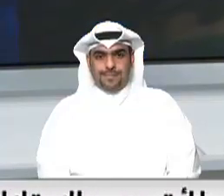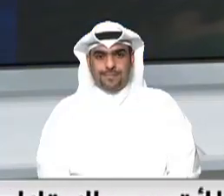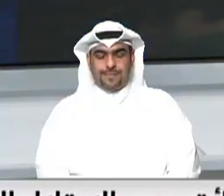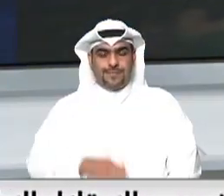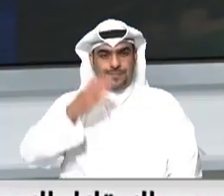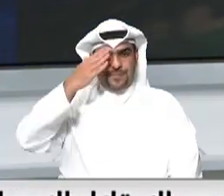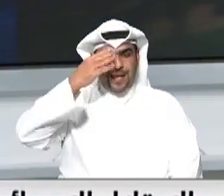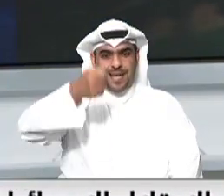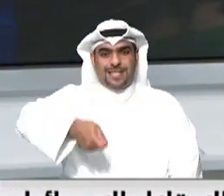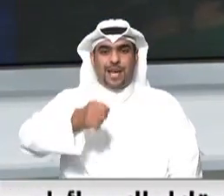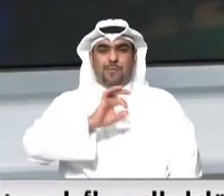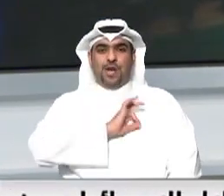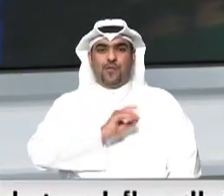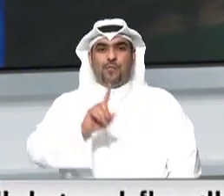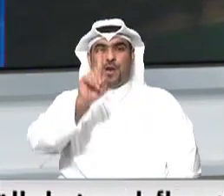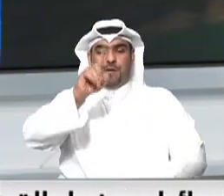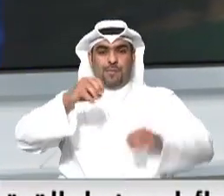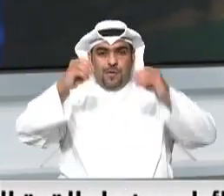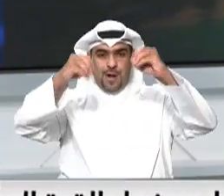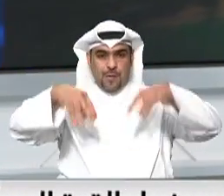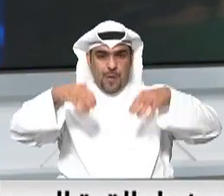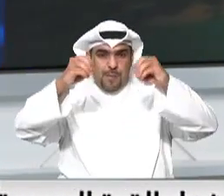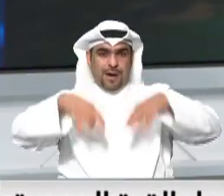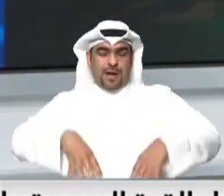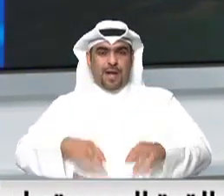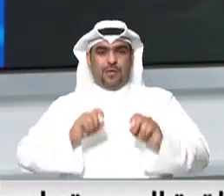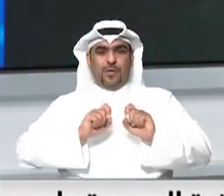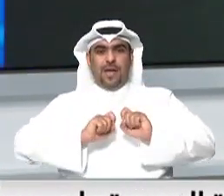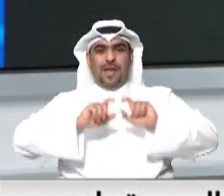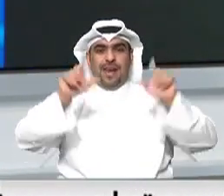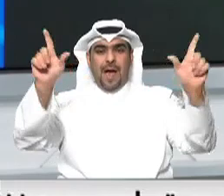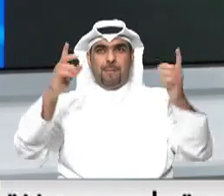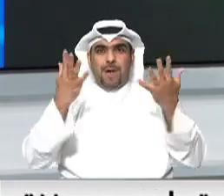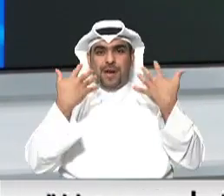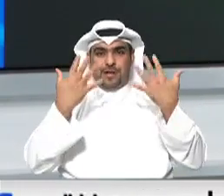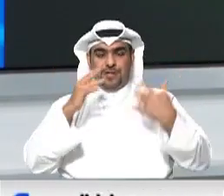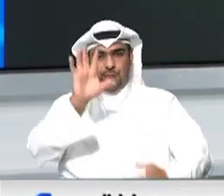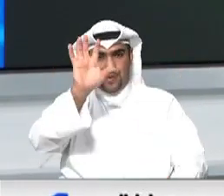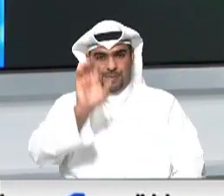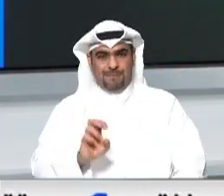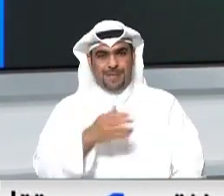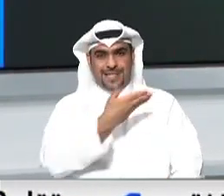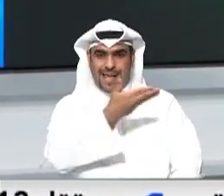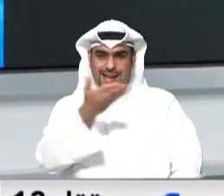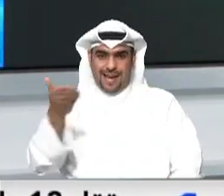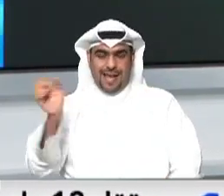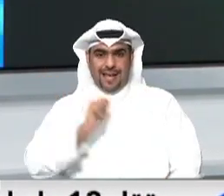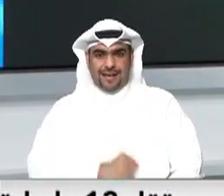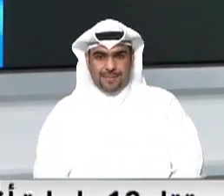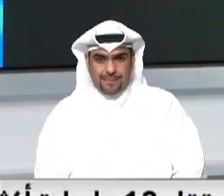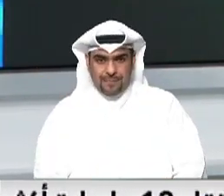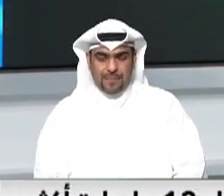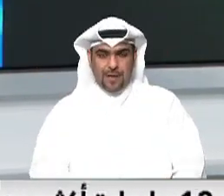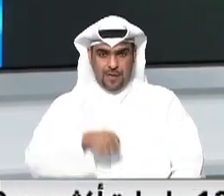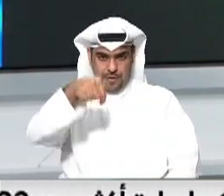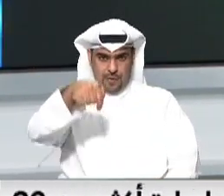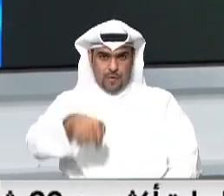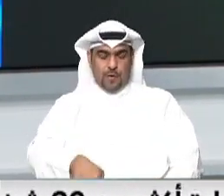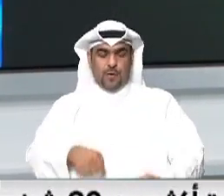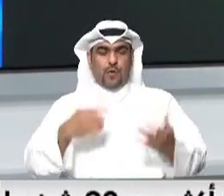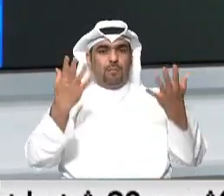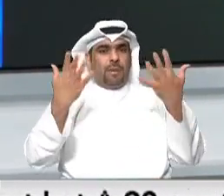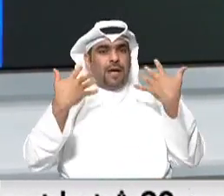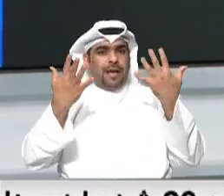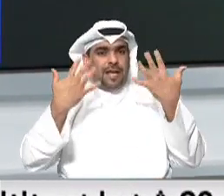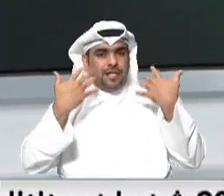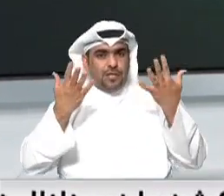السلام عليكم ورحمه الله وبركاته اعزائي المشاهدين اسعد الله اوقاتكم في نشرتنا الجويه لهذا المساء اجواءنا اليوم اجواء